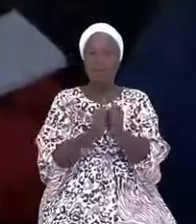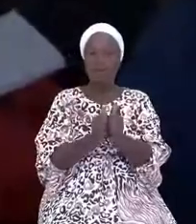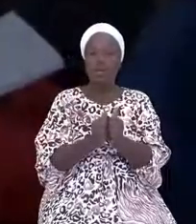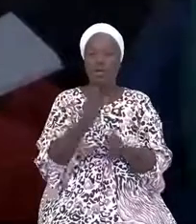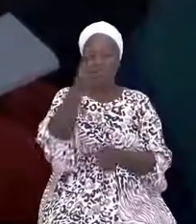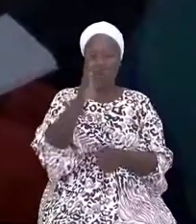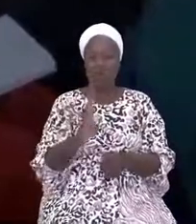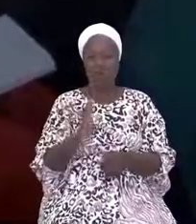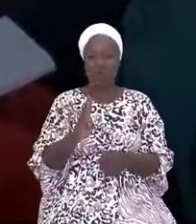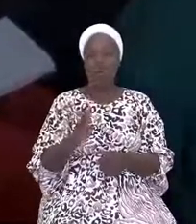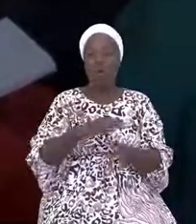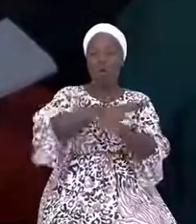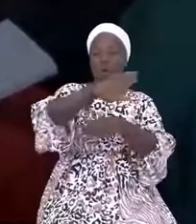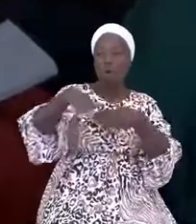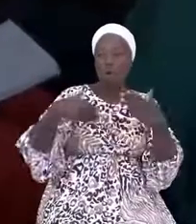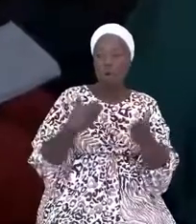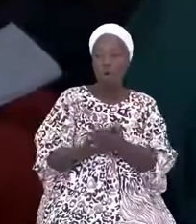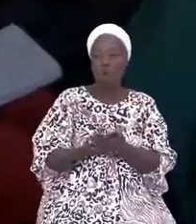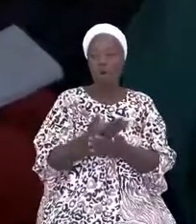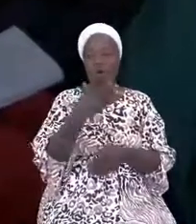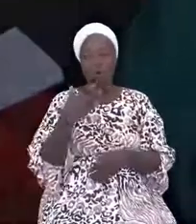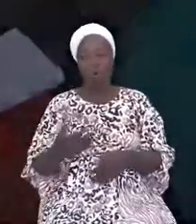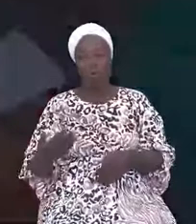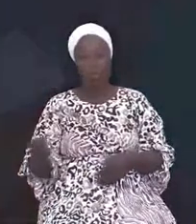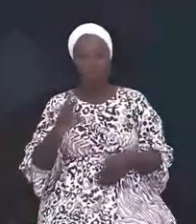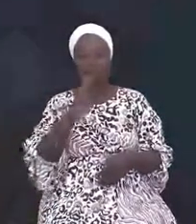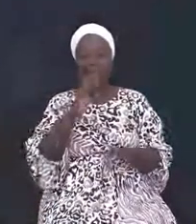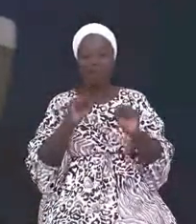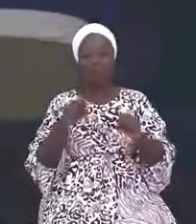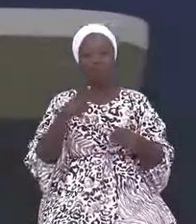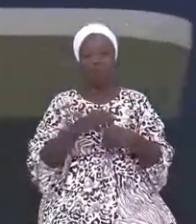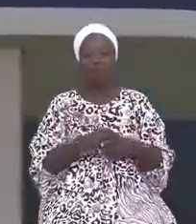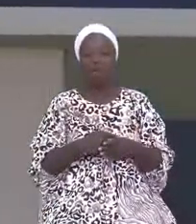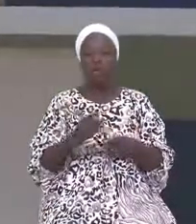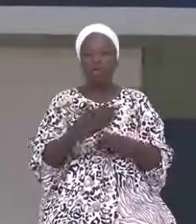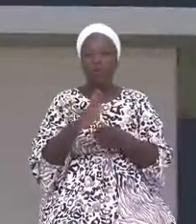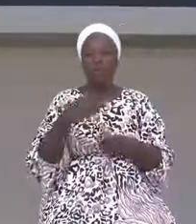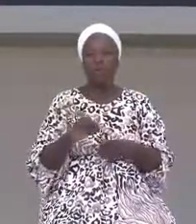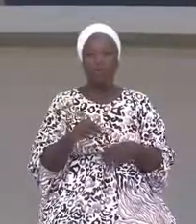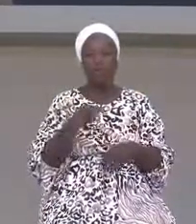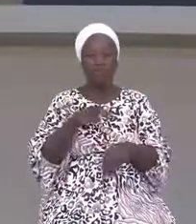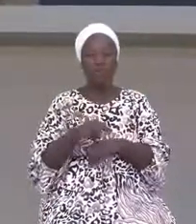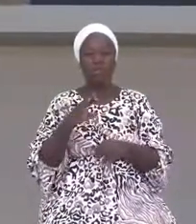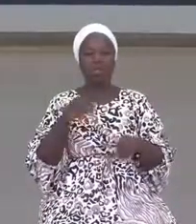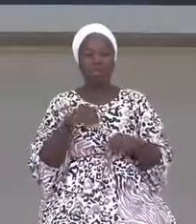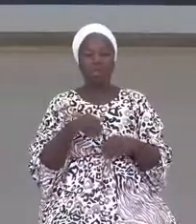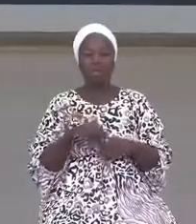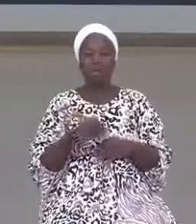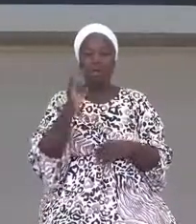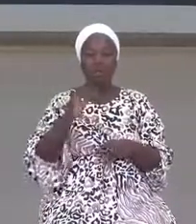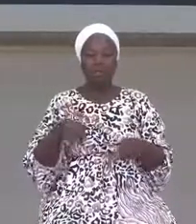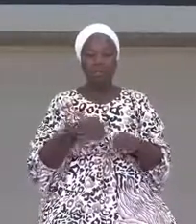Tout est possible à Dieu. Le message est divisé en trois parties. Premièrement,